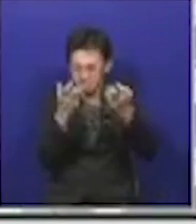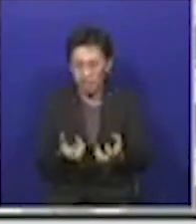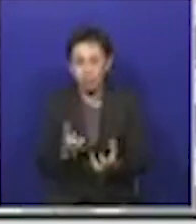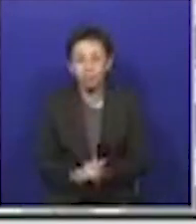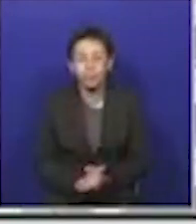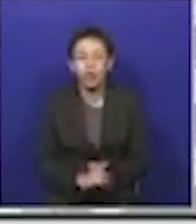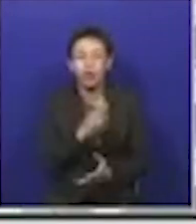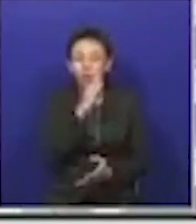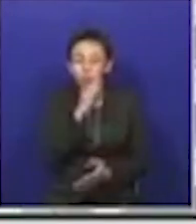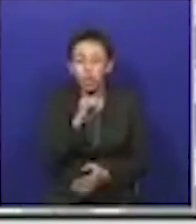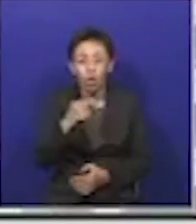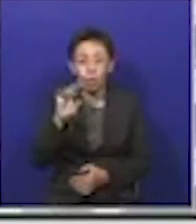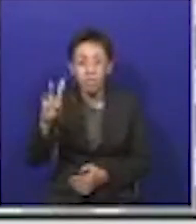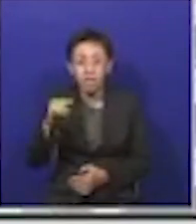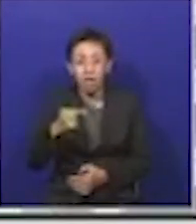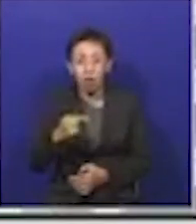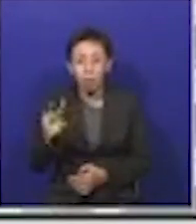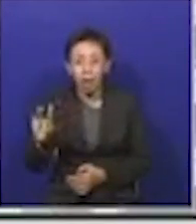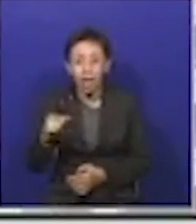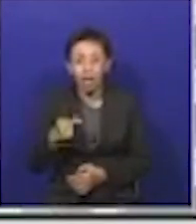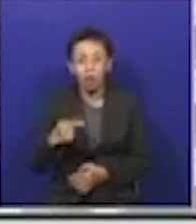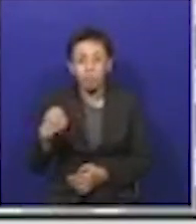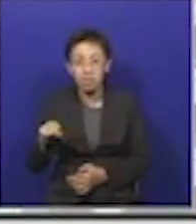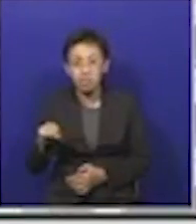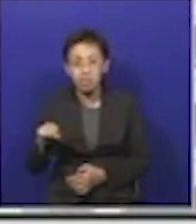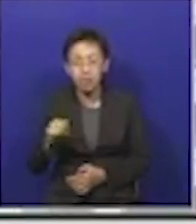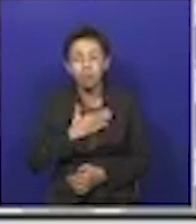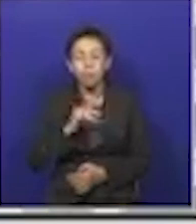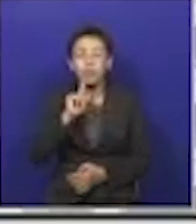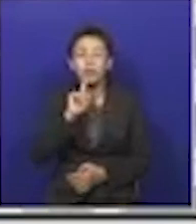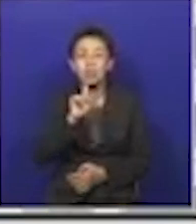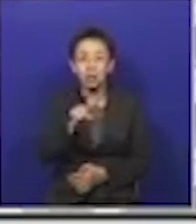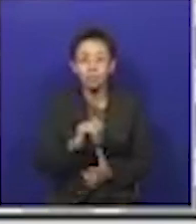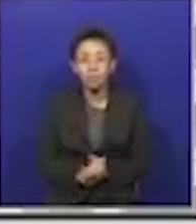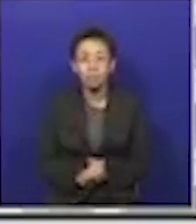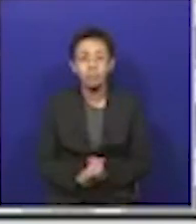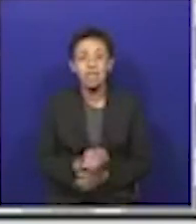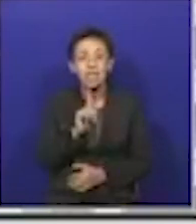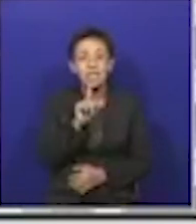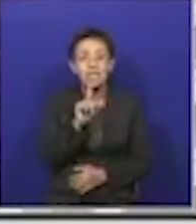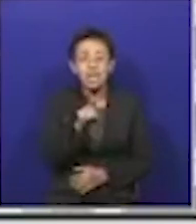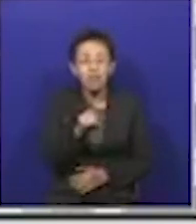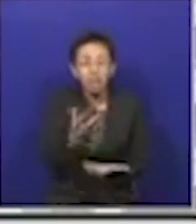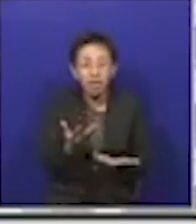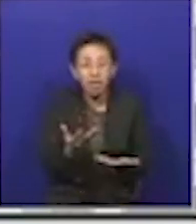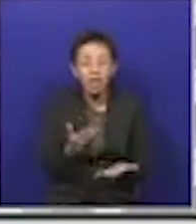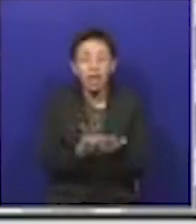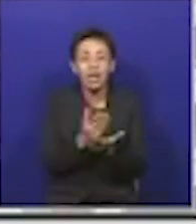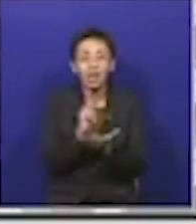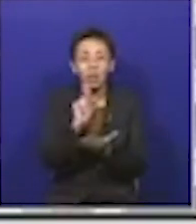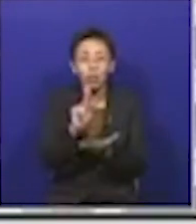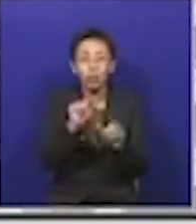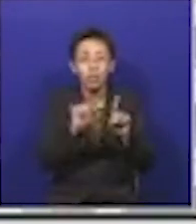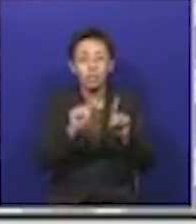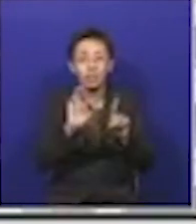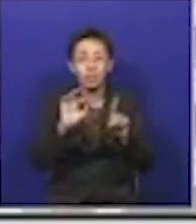าเกิดมาลบ7ลบ8ลบ10อย่างที่เขาพูดกันฮะผมจะถามนิดนึงนะฮะท่านบอกว่าเนี่ยกู้ไปเท่านี้ 1.9